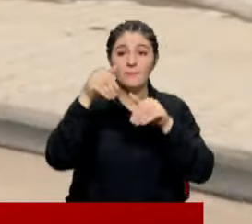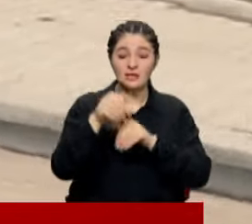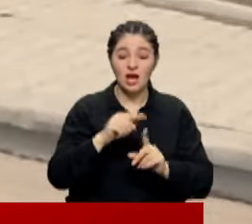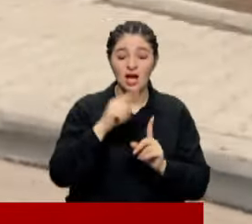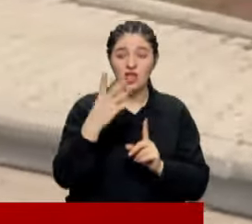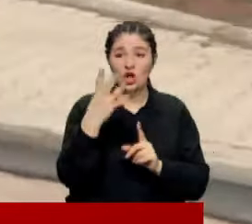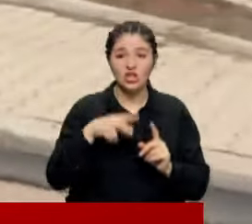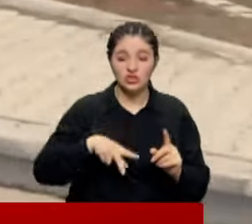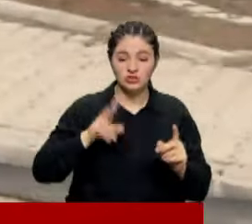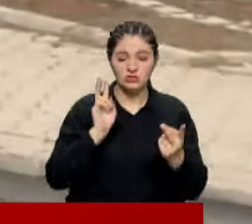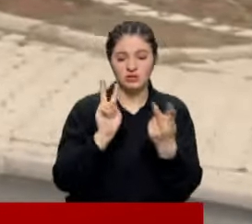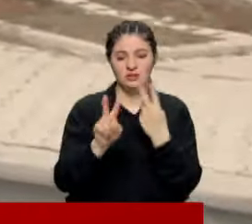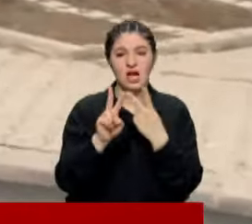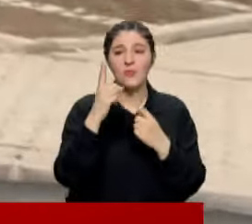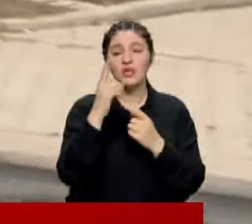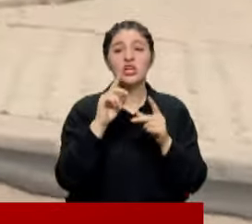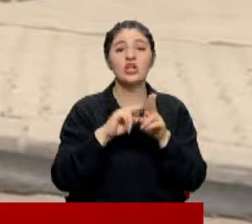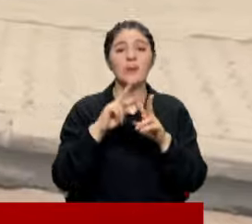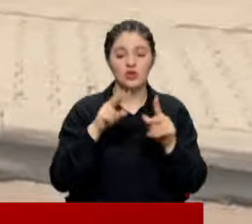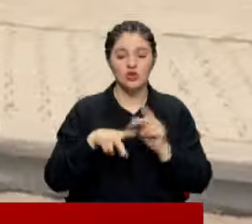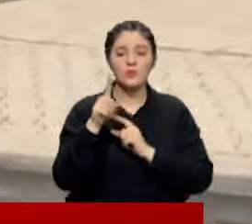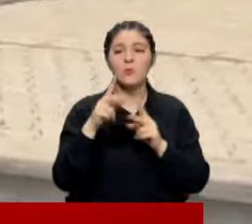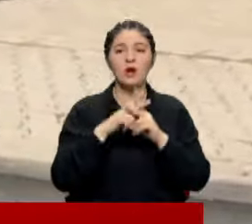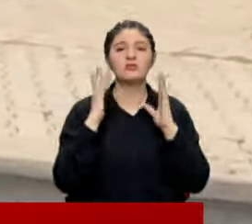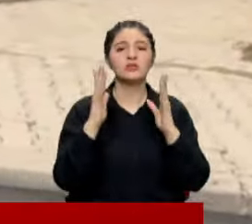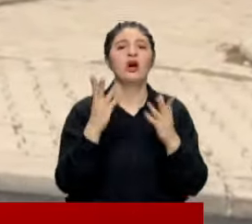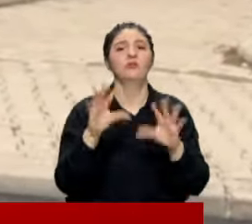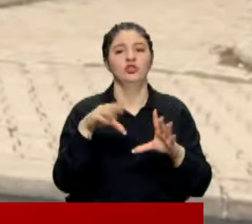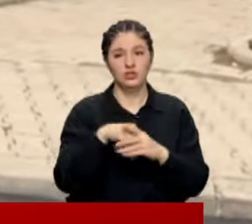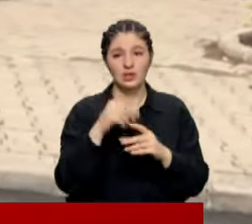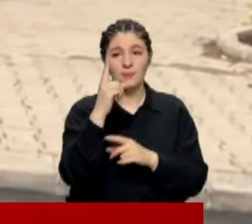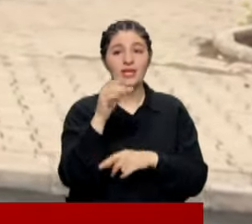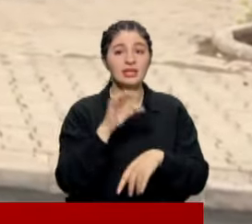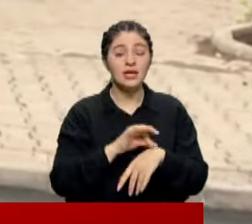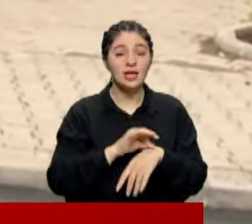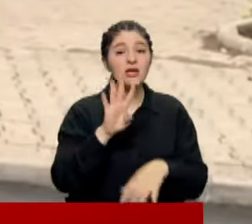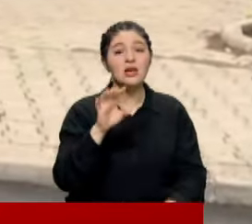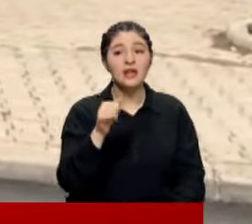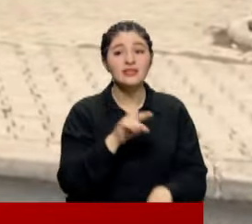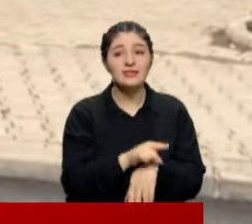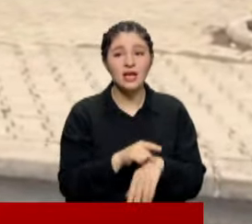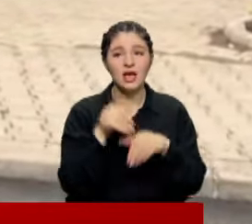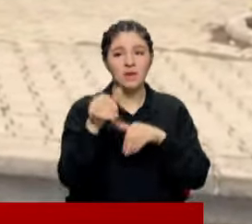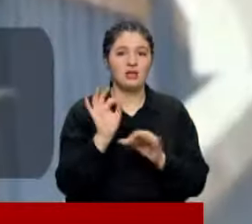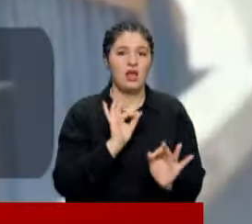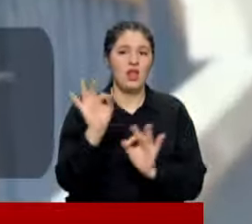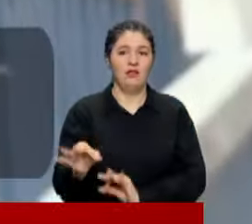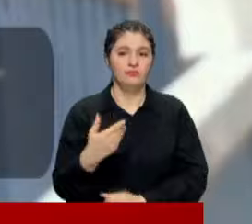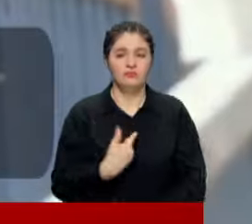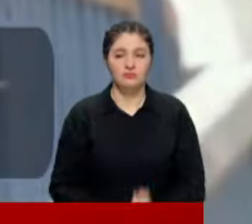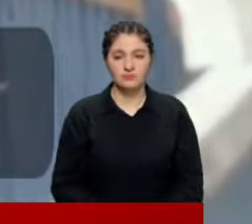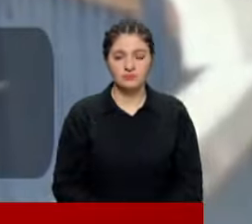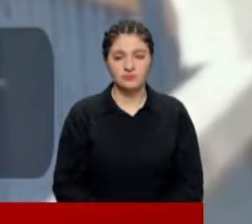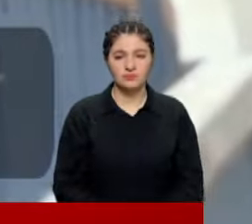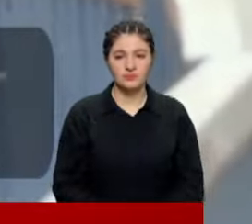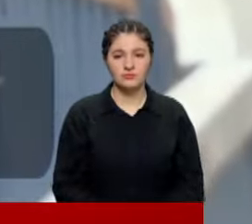4 şeritli 1 kilometrelik yolda bugün polis bariyerleri olmadığı için 1 dakika 46 saniyede mezarlığa geldik. Bu taraf